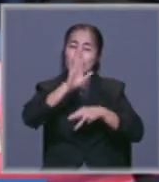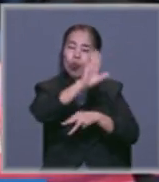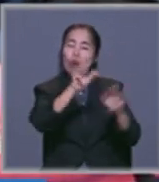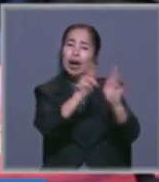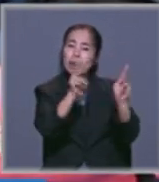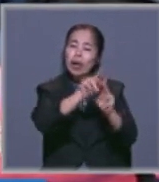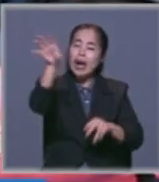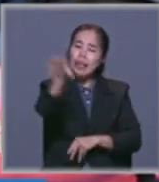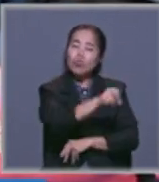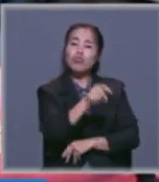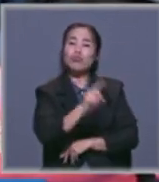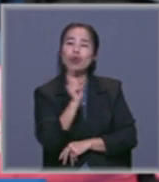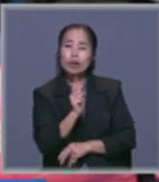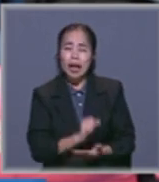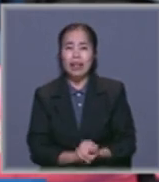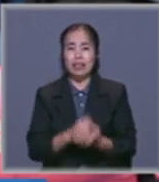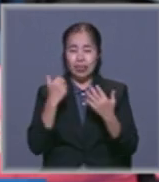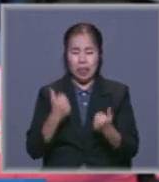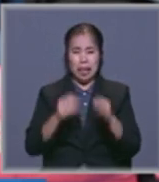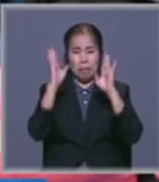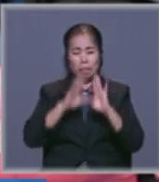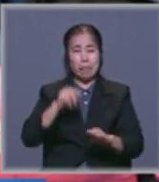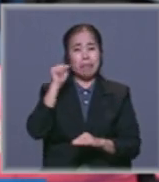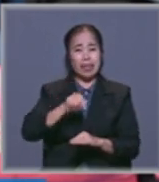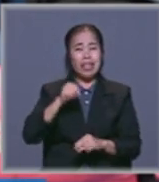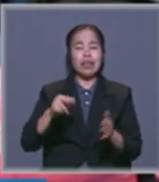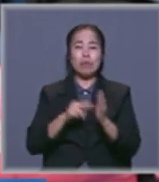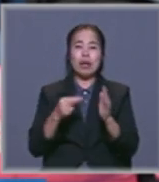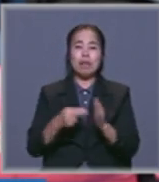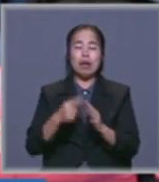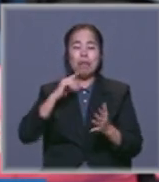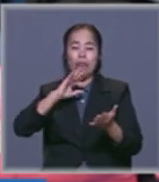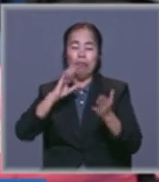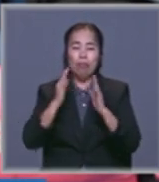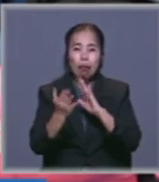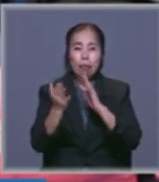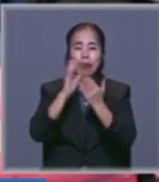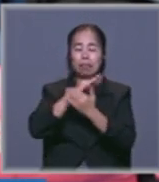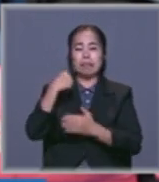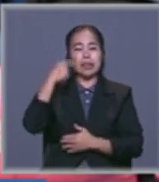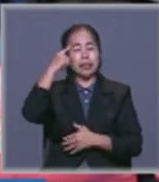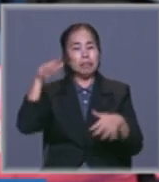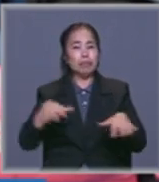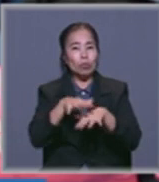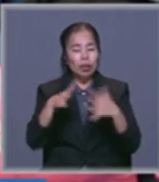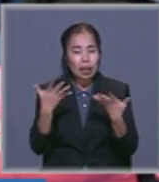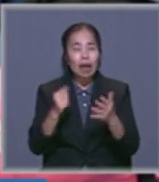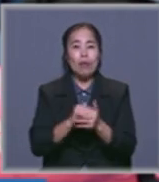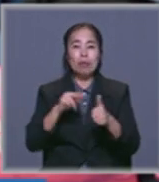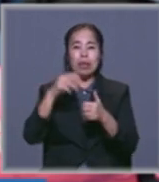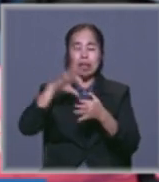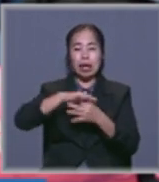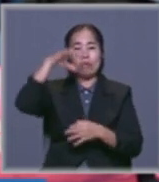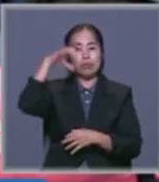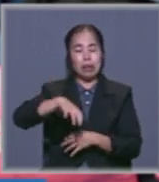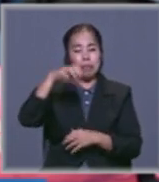อบคสช.พูดง่ายเพราะฉะนั้นบริบทแบบนี้คนมองว่ามีความเอียงเกิดขึ้นมีความไม่ปกติเกิดขึ้นมีเรื่องของสถาบันการเมื